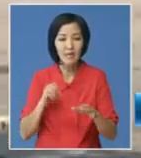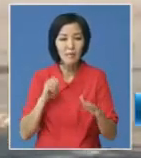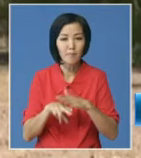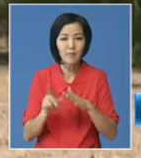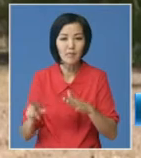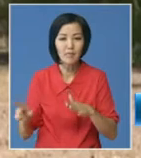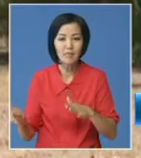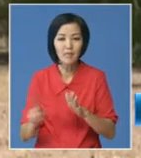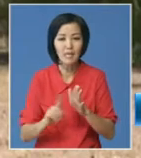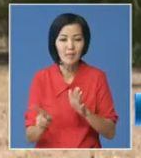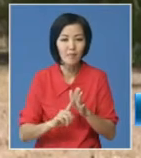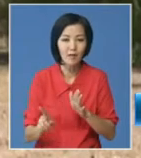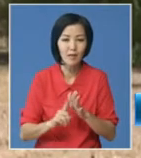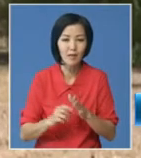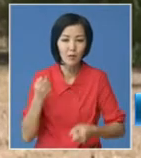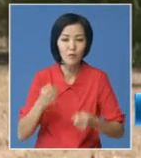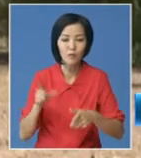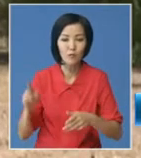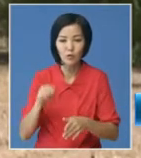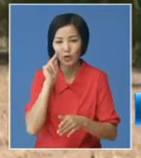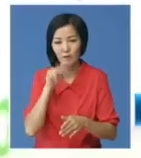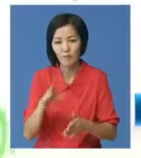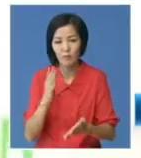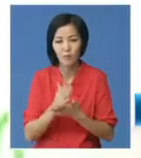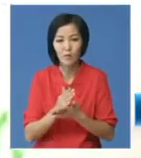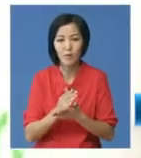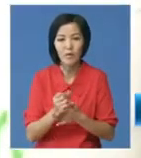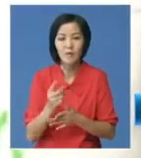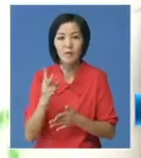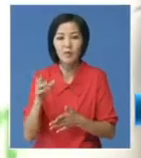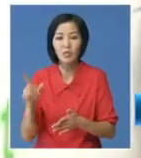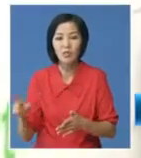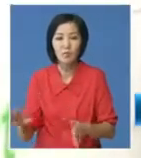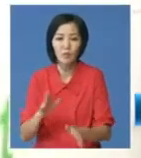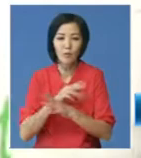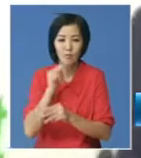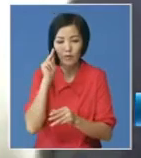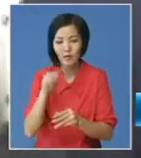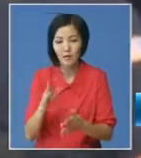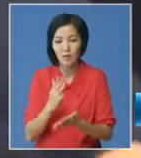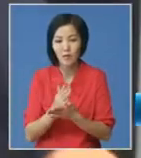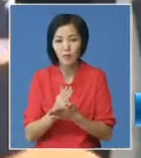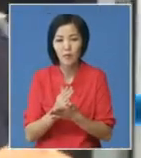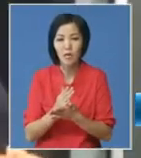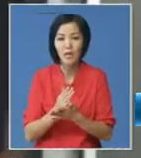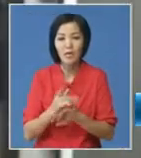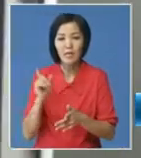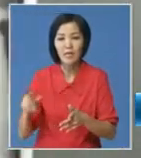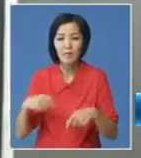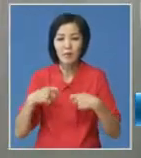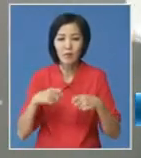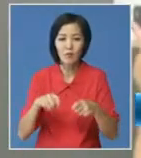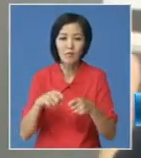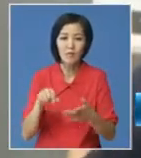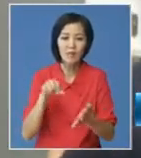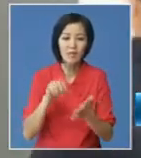отырысы болды. Полиция қызметкерлері 60 жастағы Джеймс Мейтюді бірнеше адамның өліміне кінәлі деп отыр. Сонымен қатар адам саудасына қатысы бар деп те